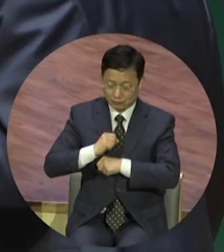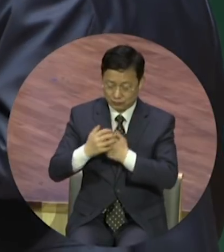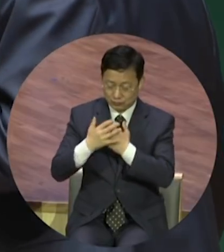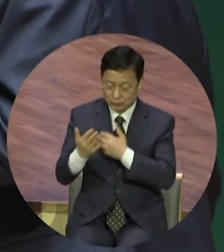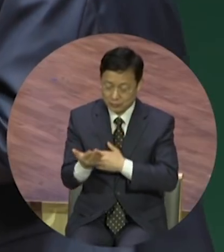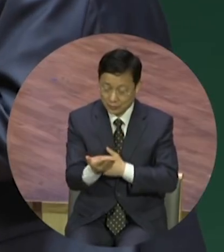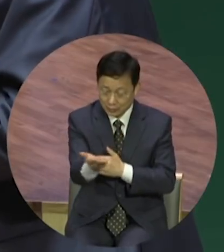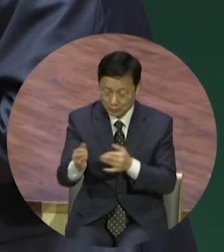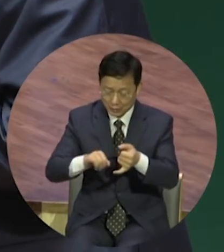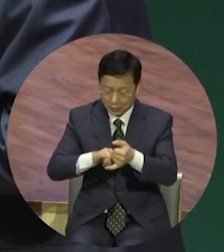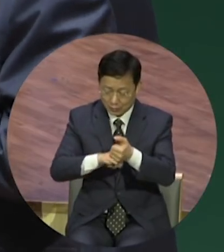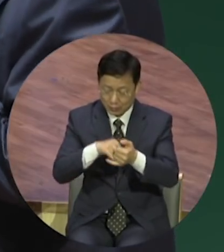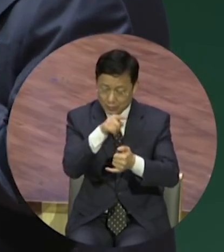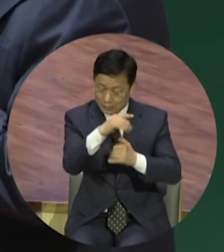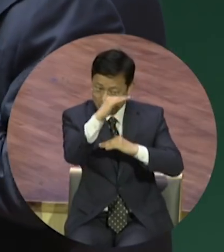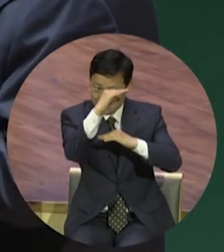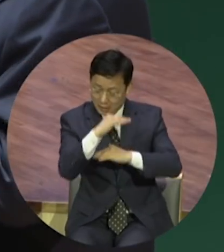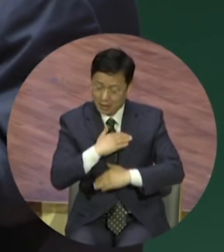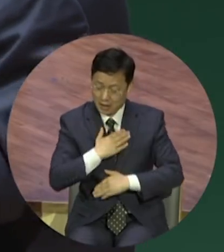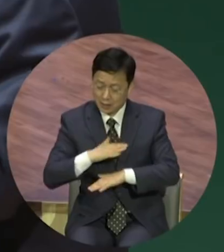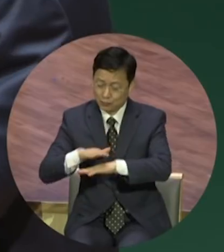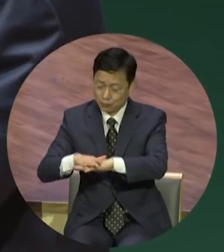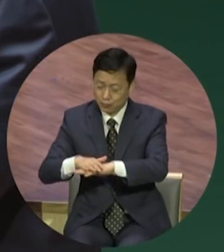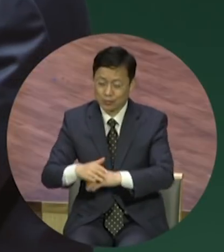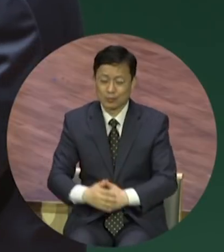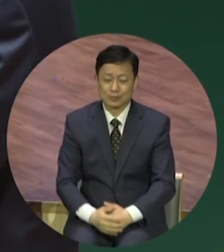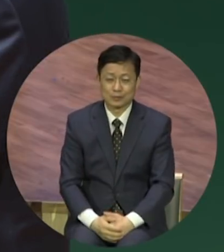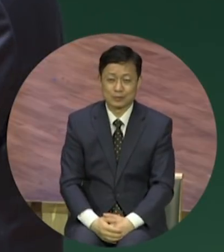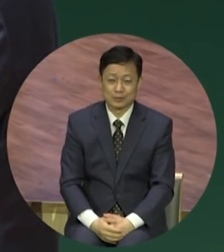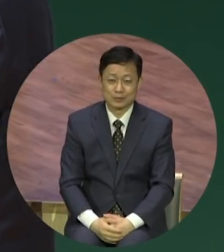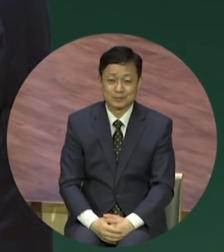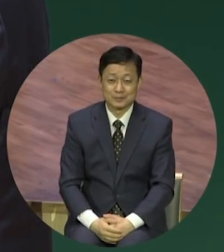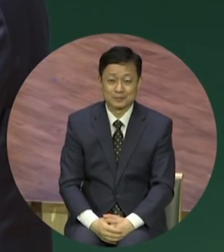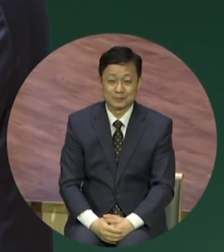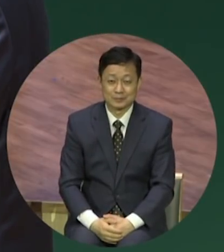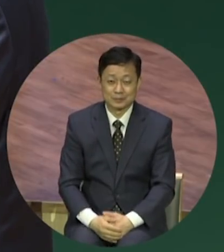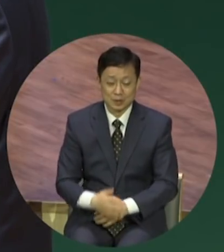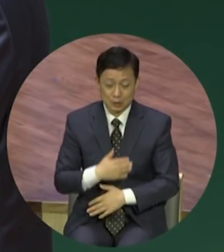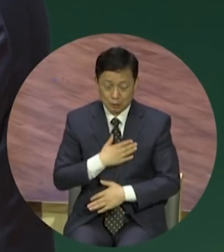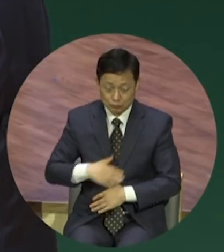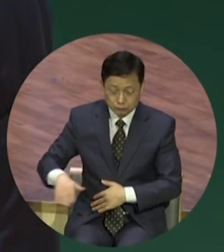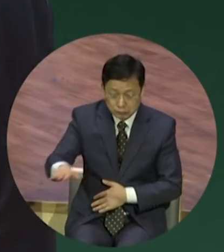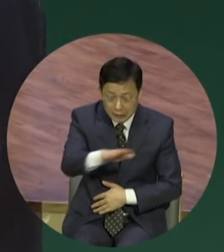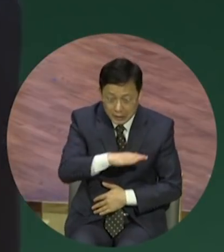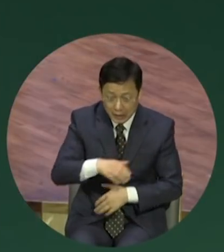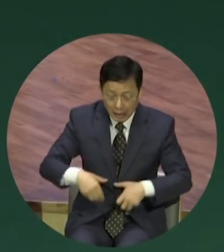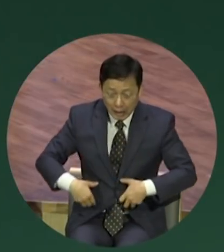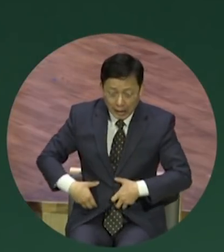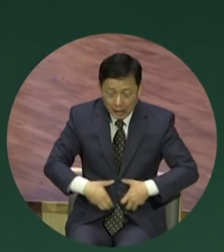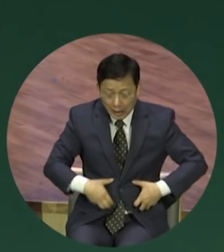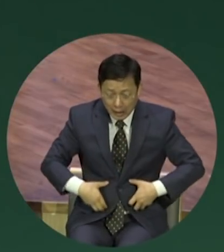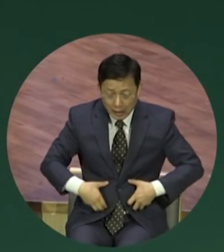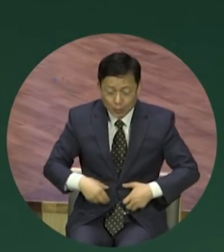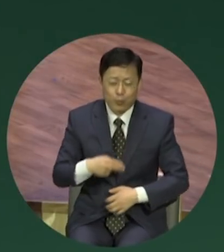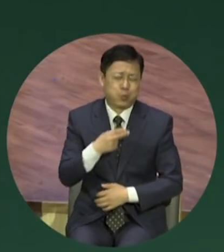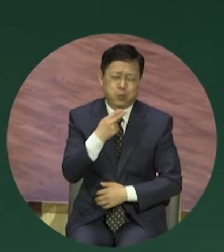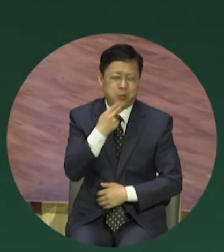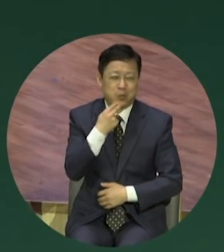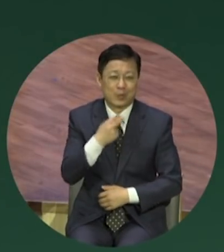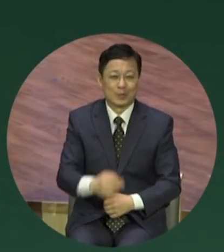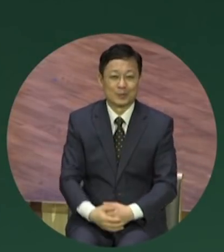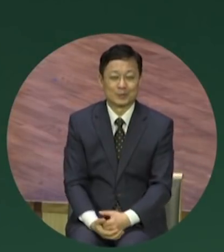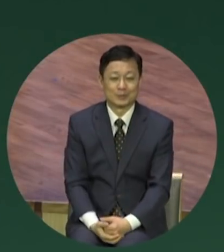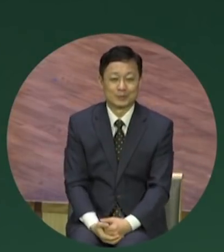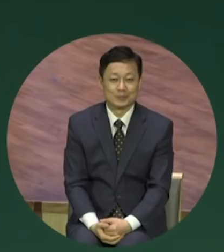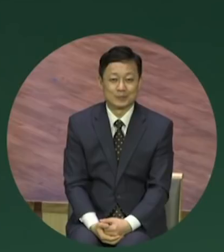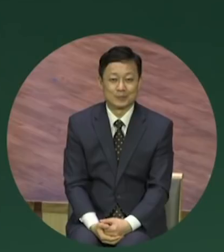military missionaries and evangelists, you must keep this in mind. 우리에게는 진퇴양난 없습니다. For us, it's not about being stuck between a rock and a